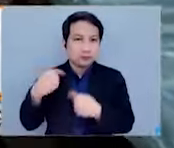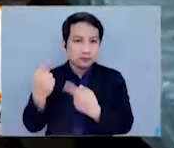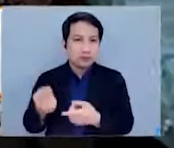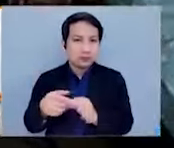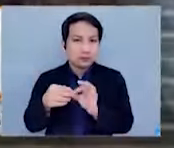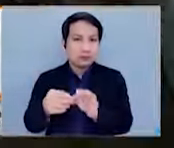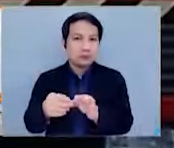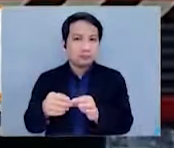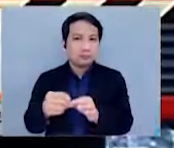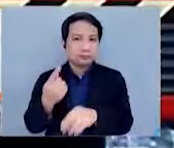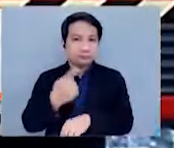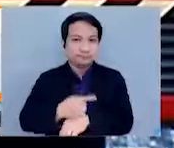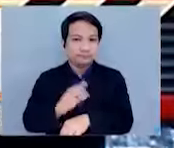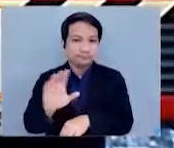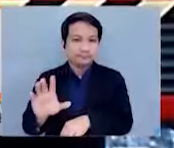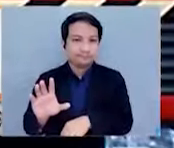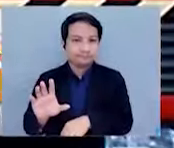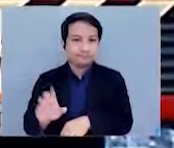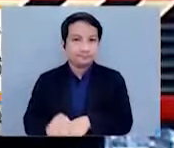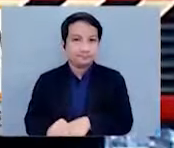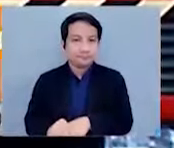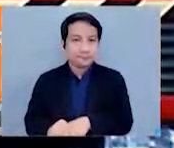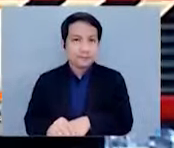may flyover dyan,